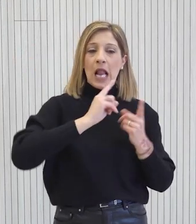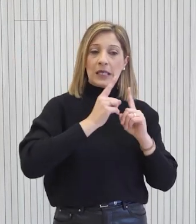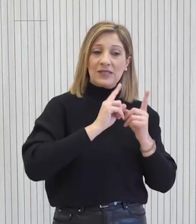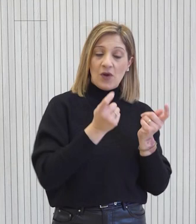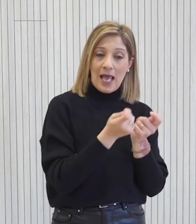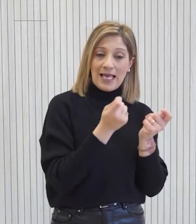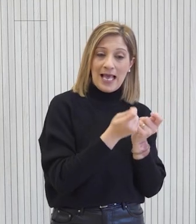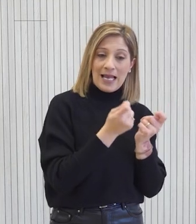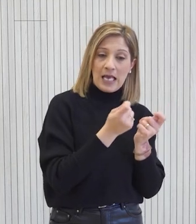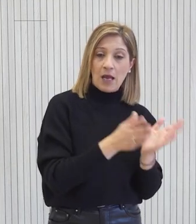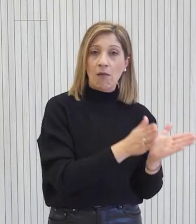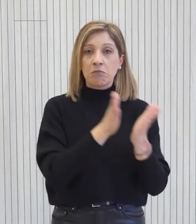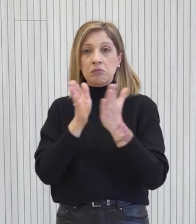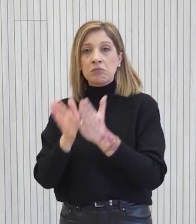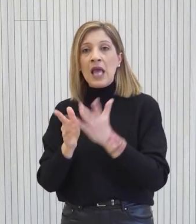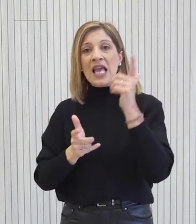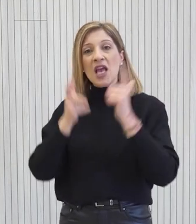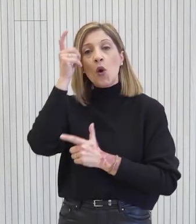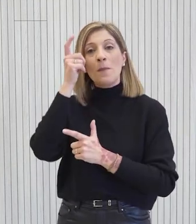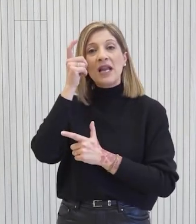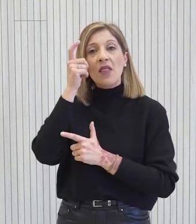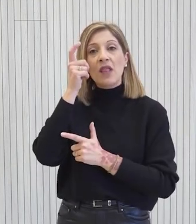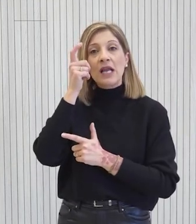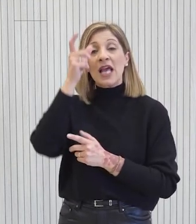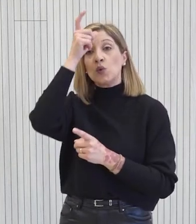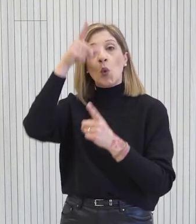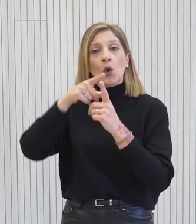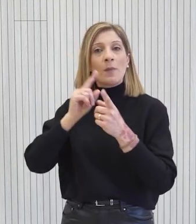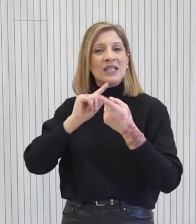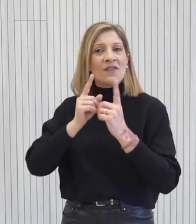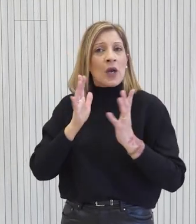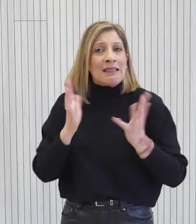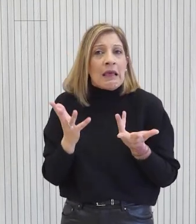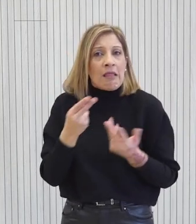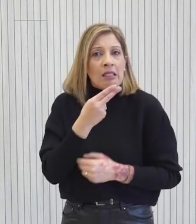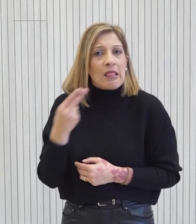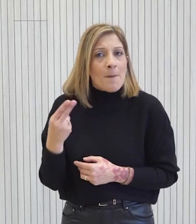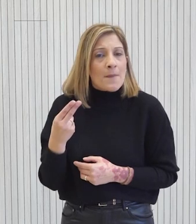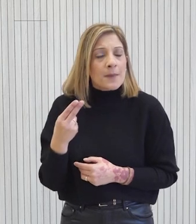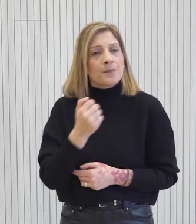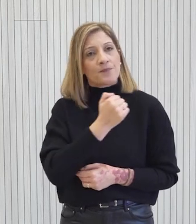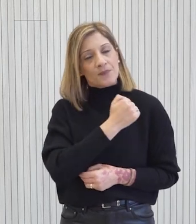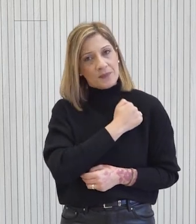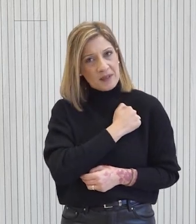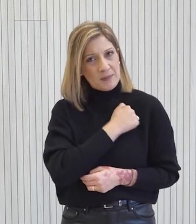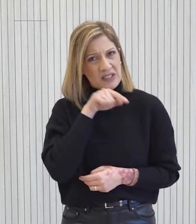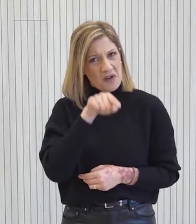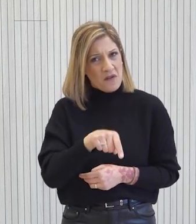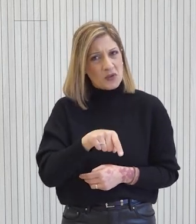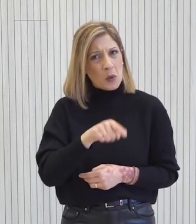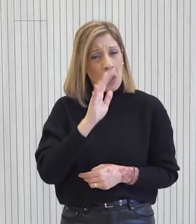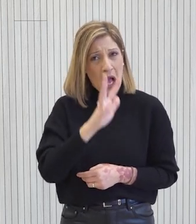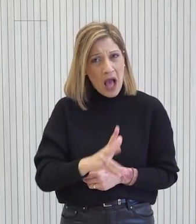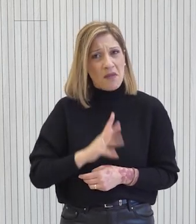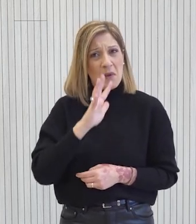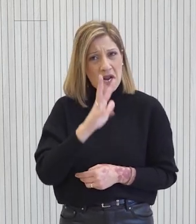τι ακριβώς συμφωνία υπάρχει με τα ΗΕ και την τουρκοκυπριακή πλευρά. Πιστεύετε ότι πλέον αυτό θα είναι σχεδόν με